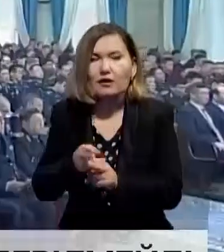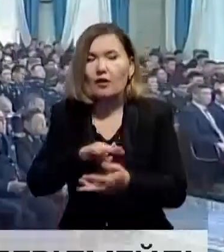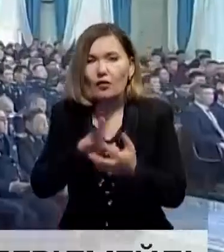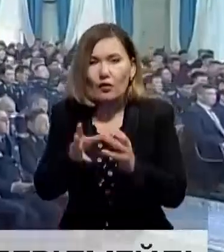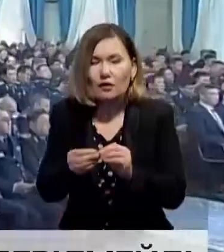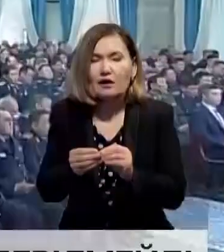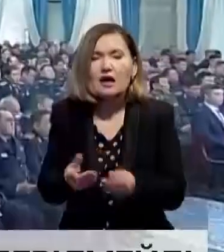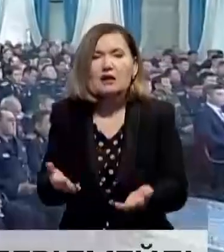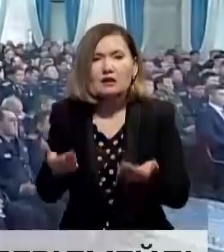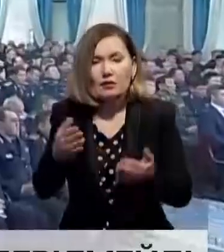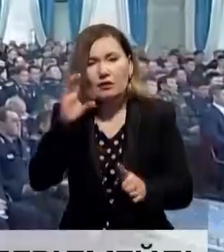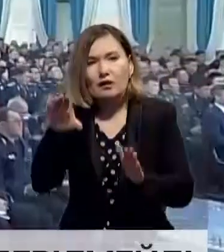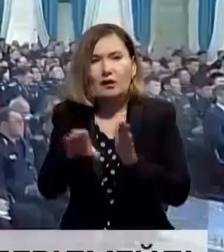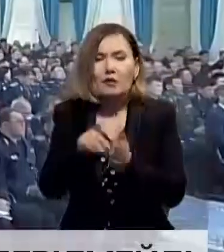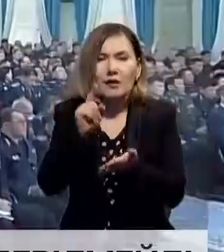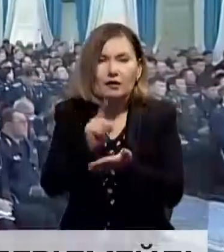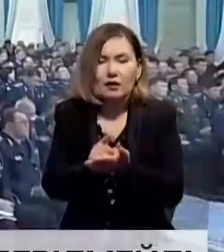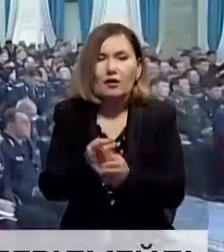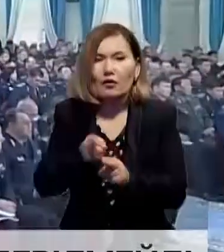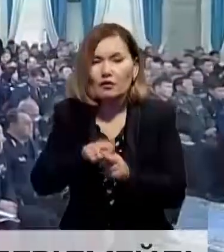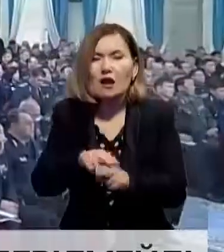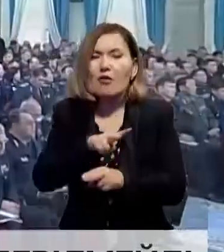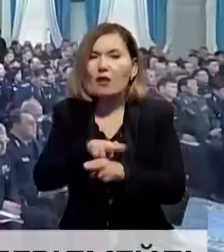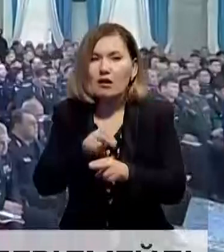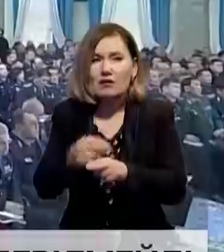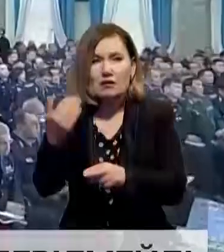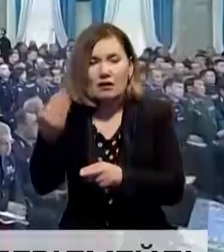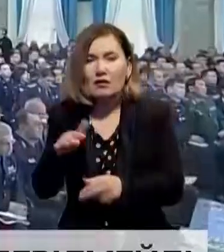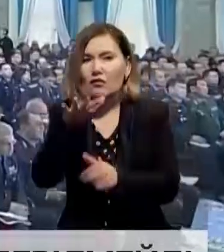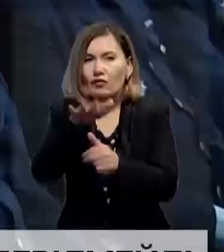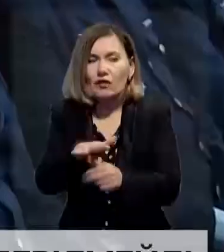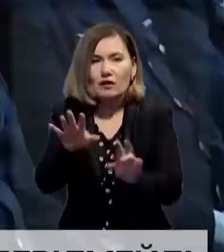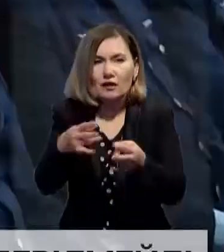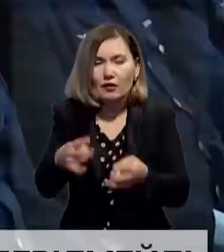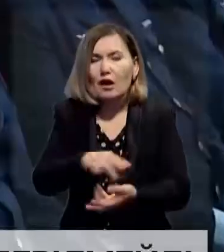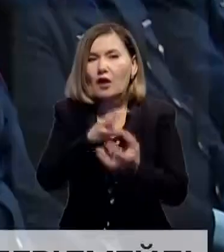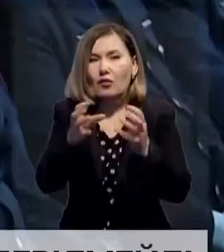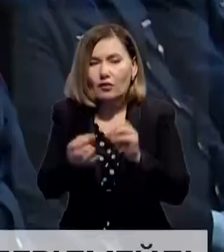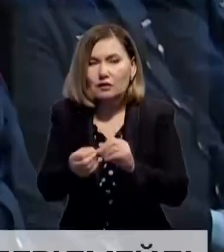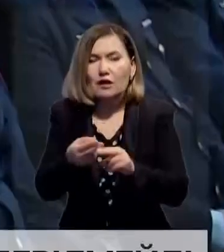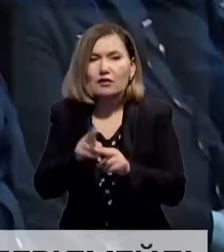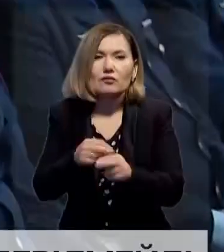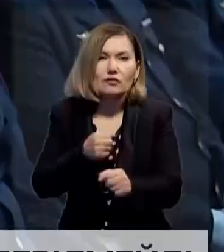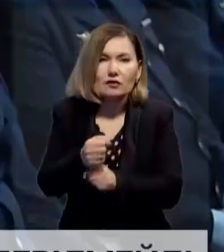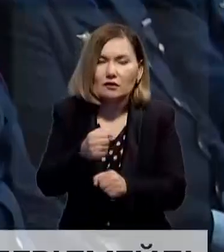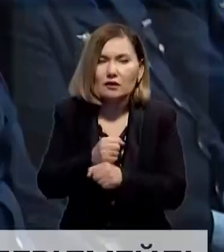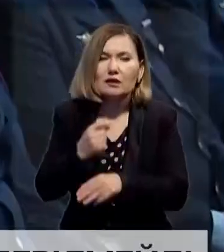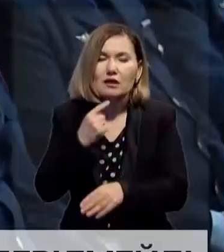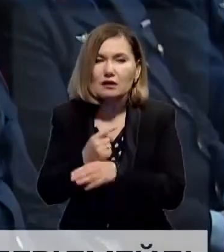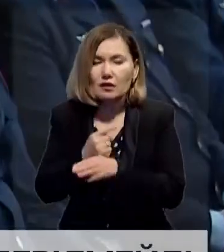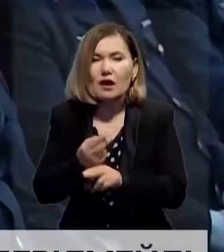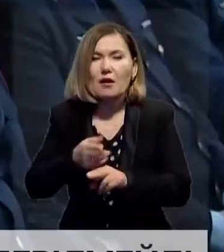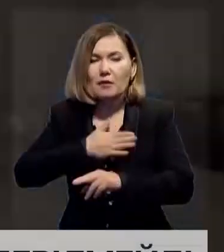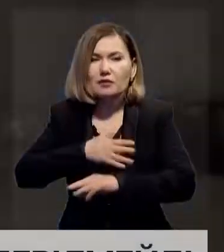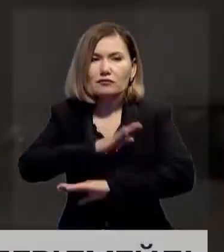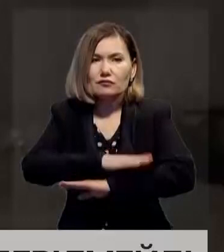талабына бағынбау, оған қоған лоқы көрсету, тіпті күш қолдану дұрыс емес. Осында әрекеттерді